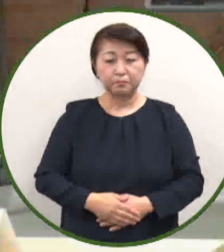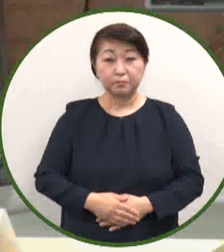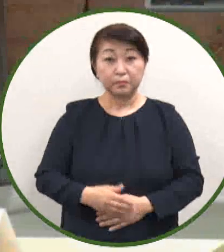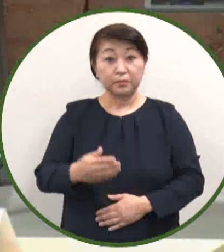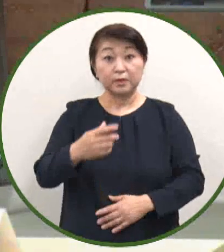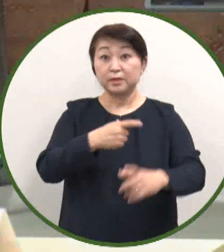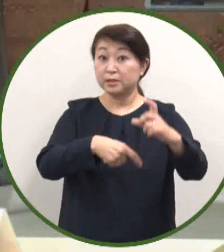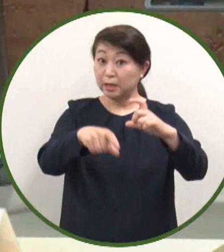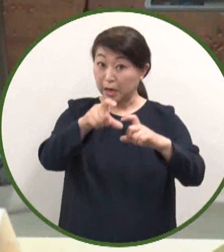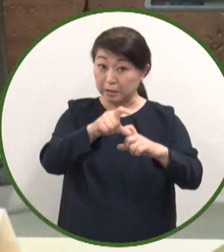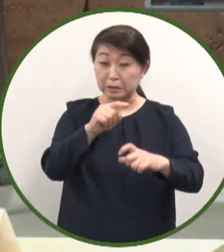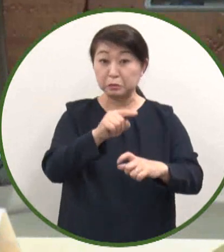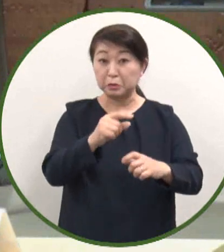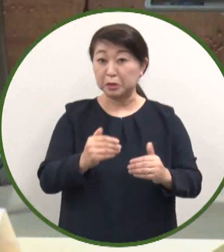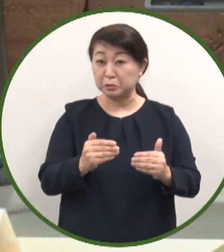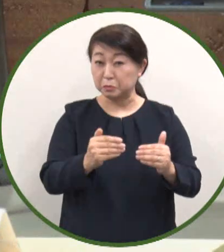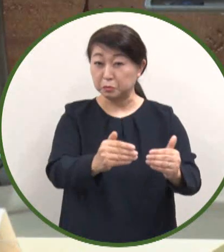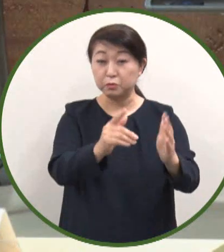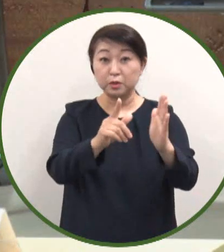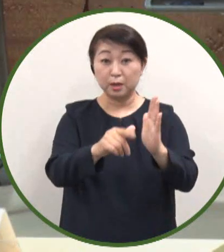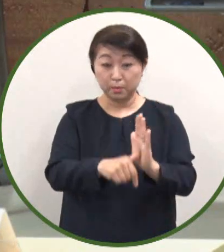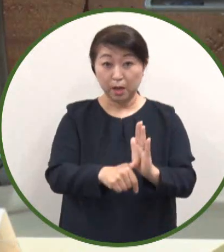にそれが進みますと、